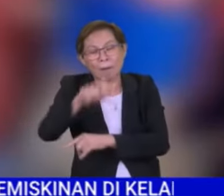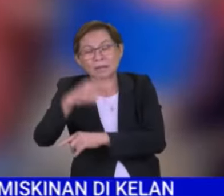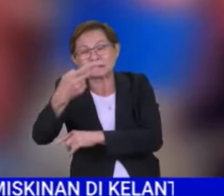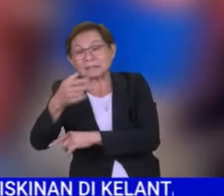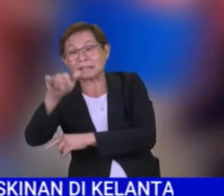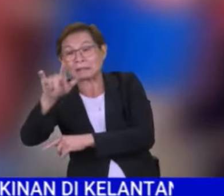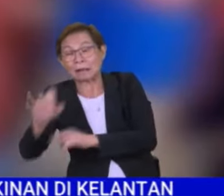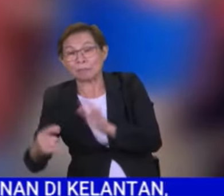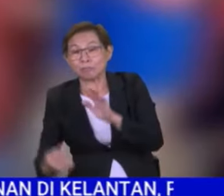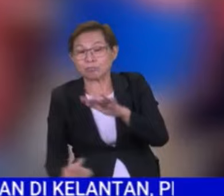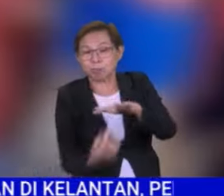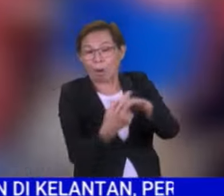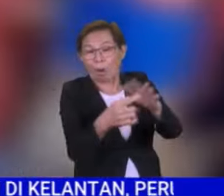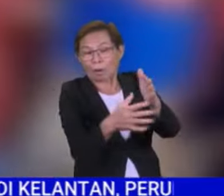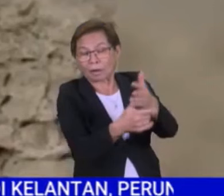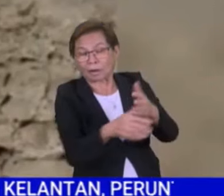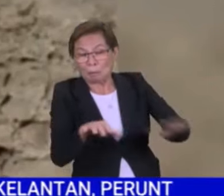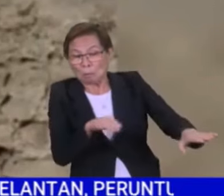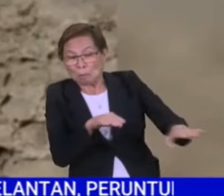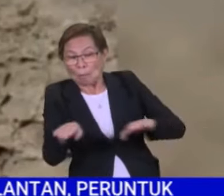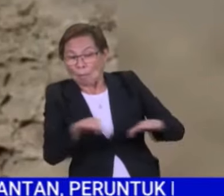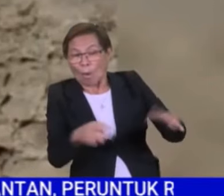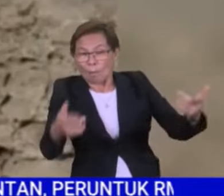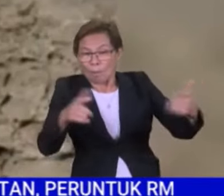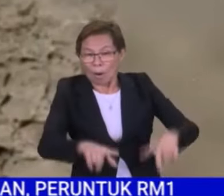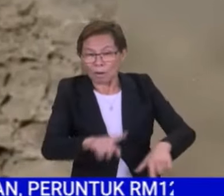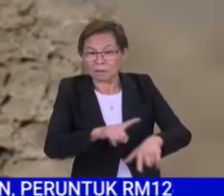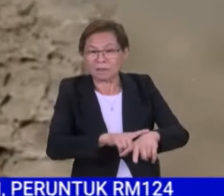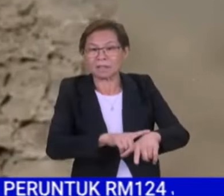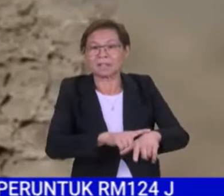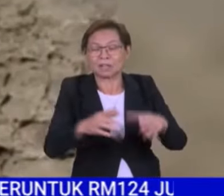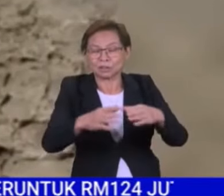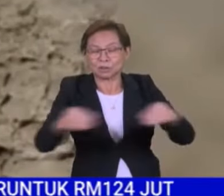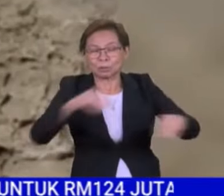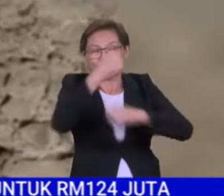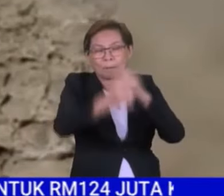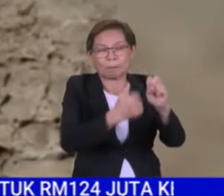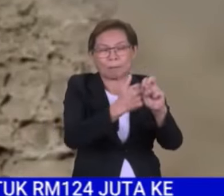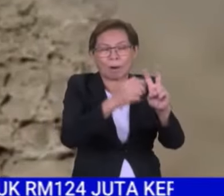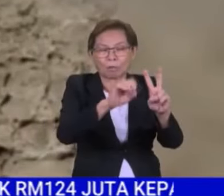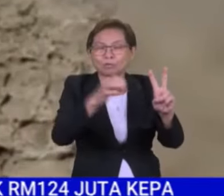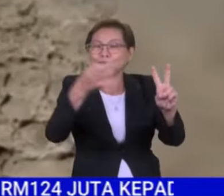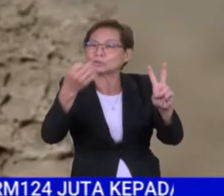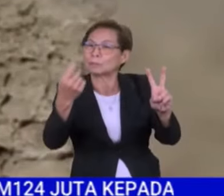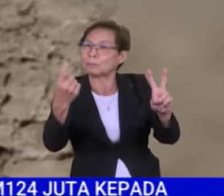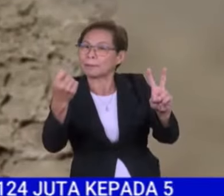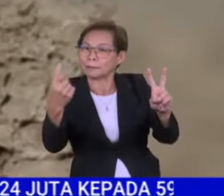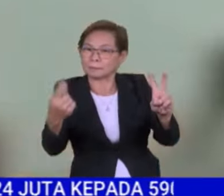mengaitkan kemunculannya dengan kejadian gempa bumi yang berlaku di Fukushima pada 2011.